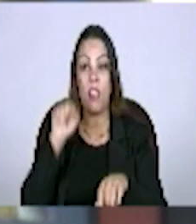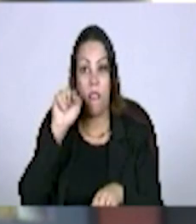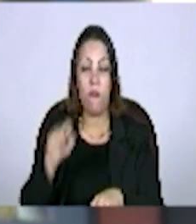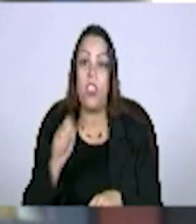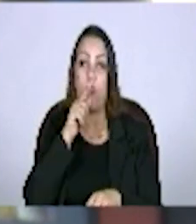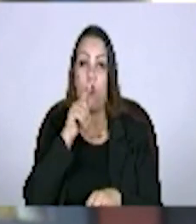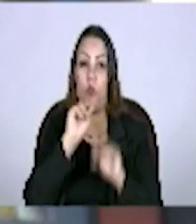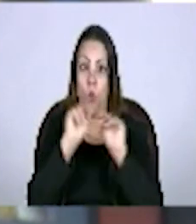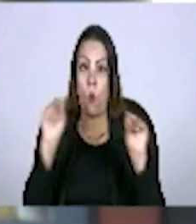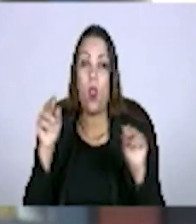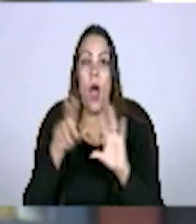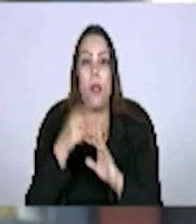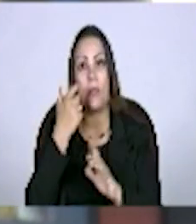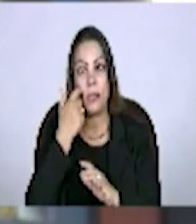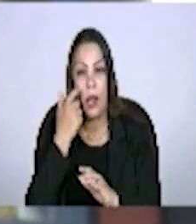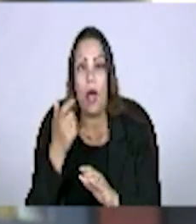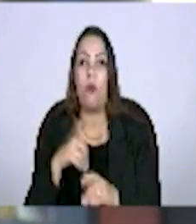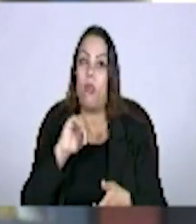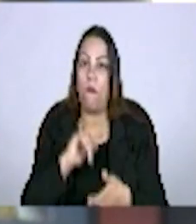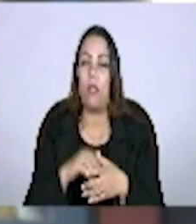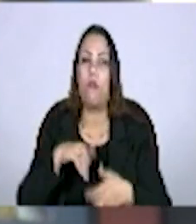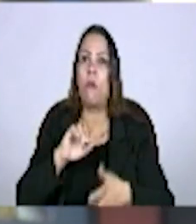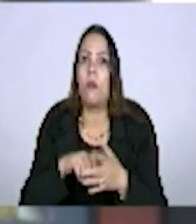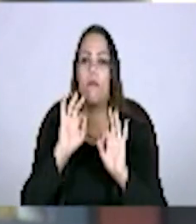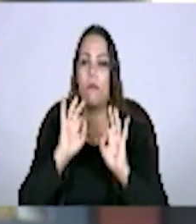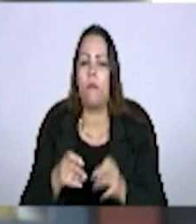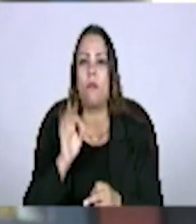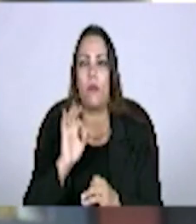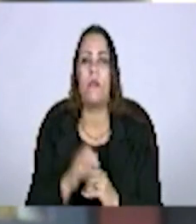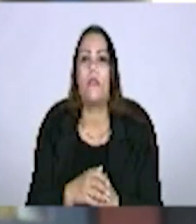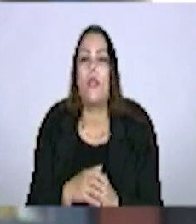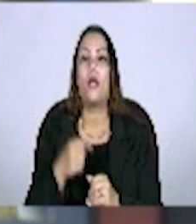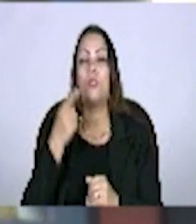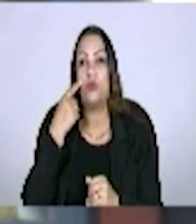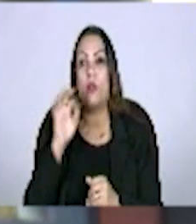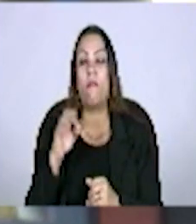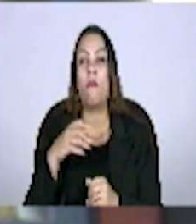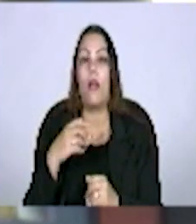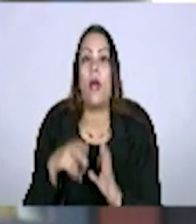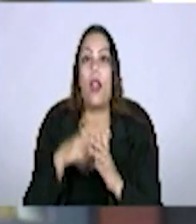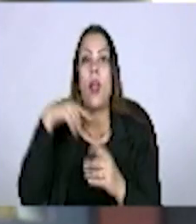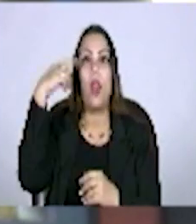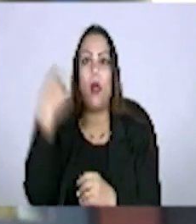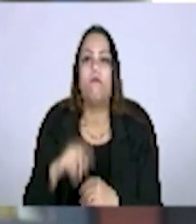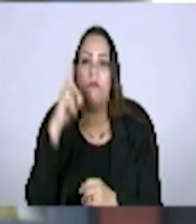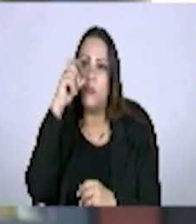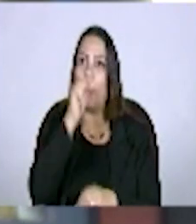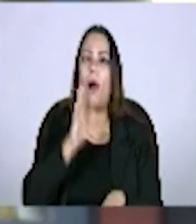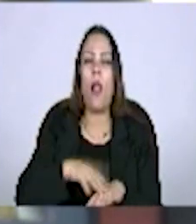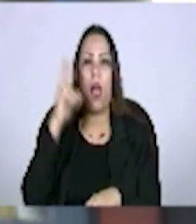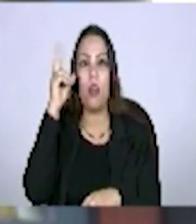تطلقه من تحذيرات ووعود وتوعد شديد جدا تجاه الرد القاسي على